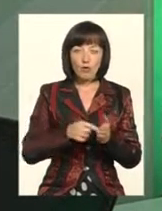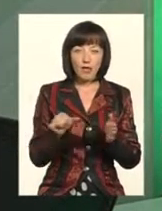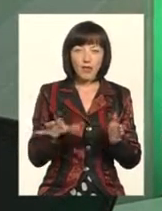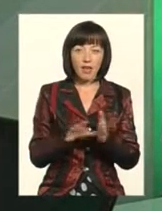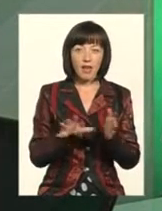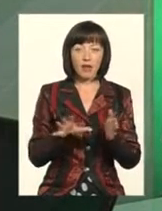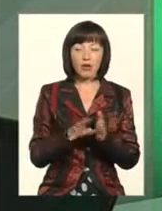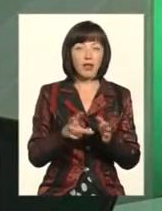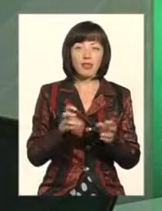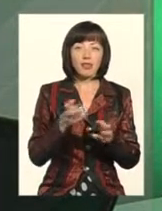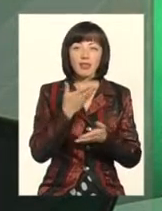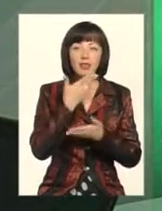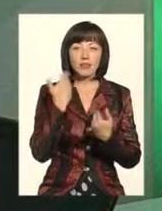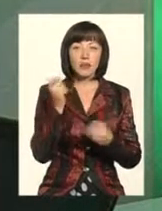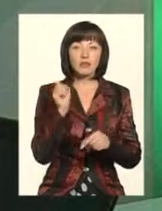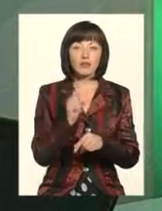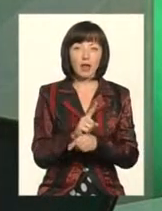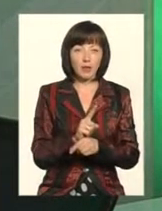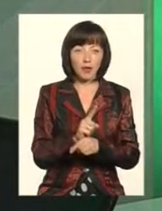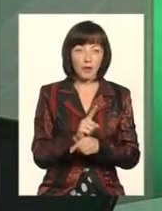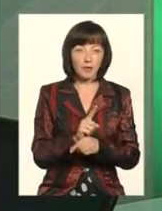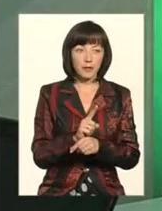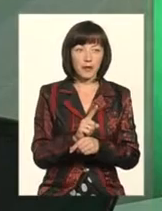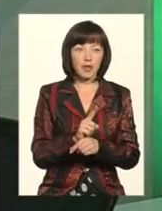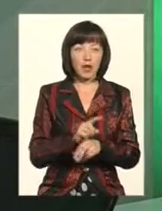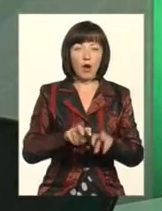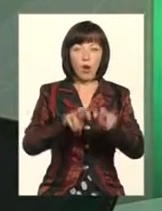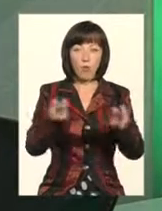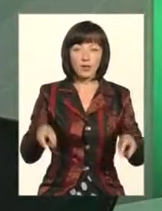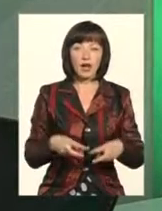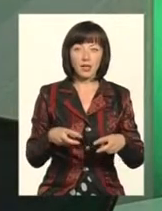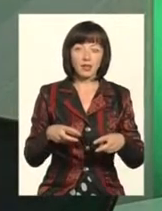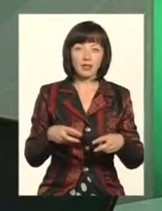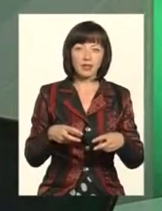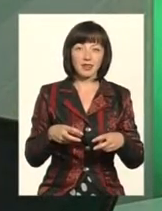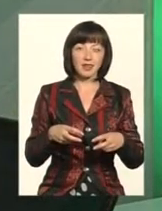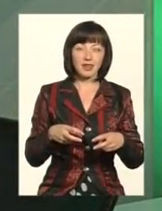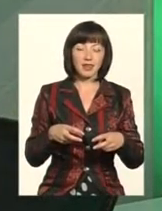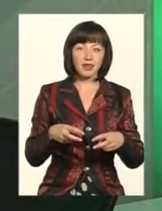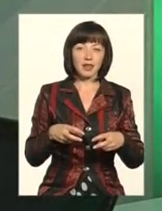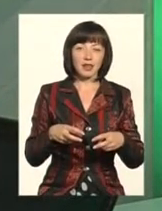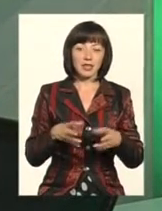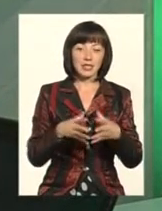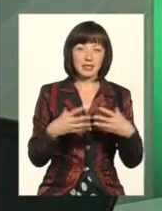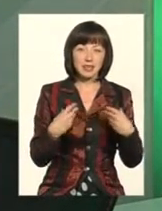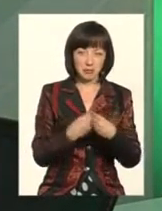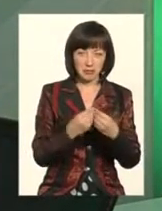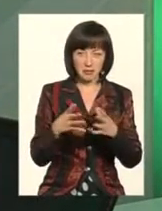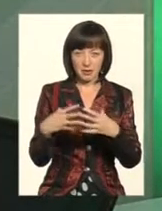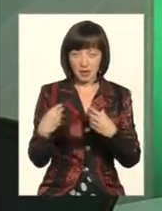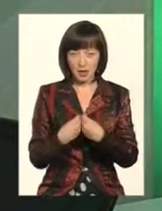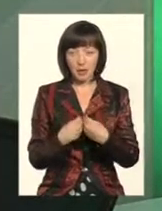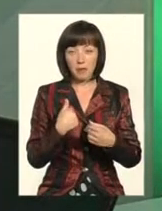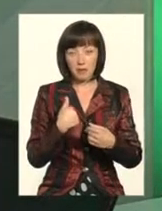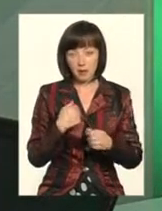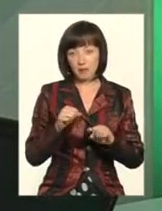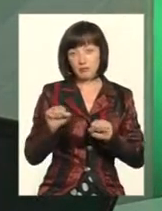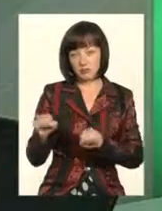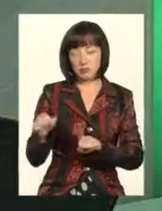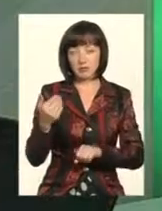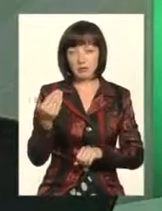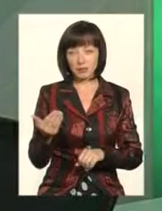тепловий мережі не ставлять завдання обдерти ту іншу чи іншу сім'ю. Ми стоїмо на стороні,